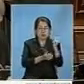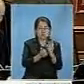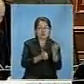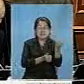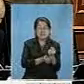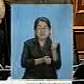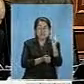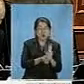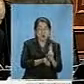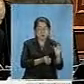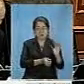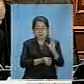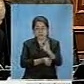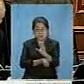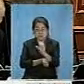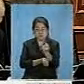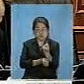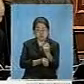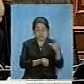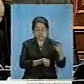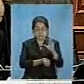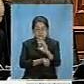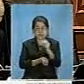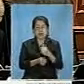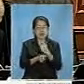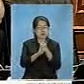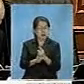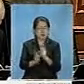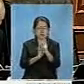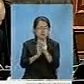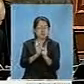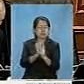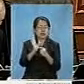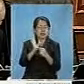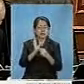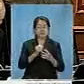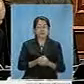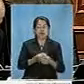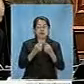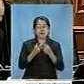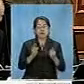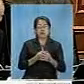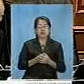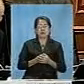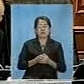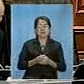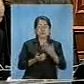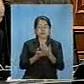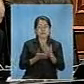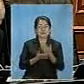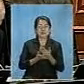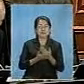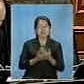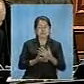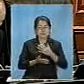ไว้ก็เป็นการดำเนินการตามระเบียบกฎหมายที่มีอยู่เพียงแต่ว่าในส่วนนี้นะครับเงินที่จะ